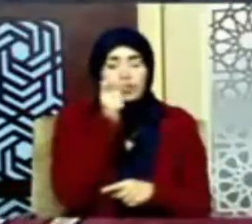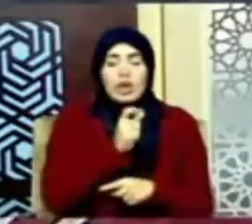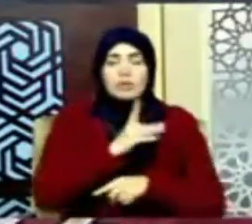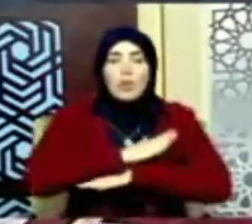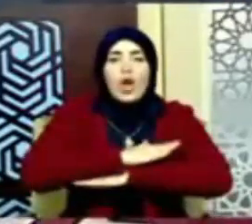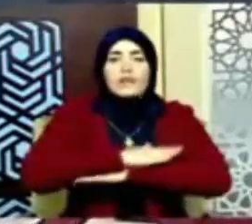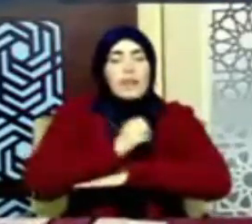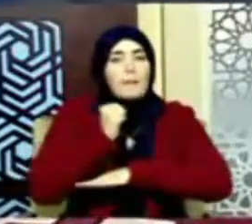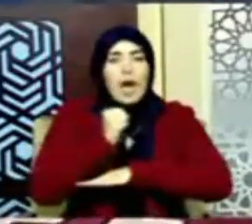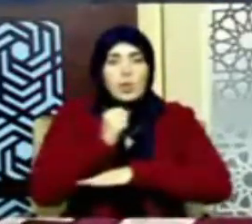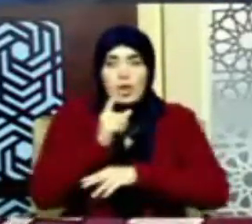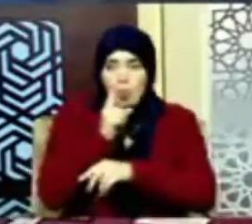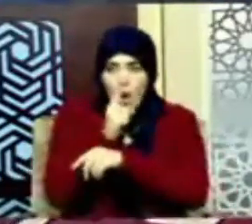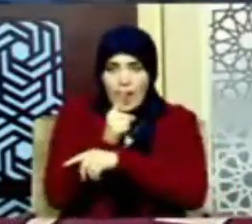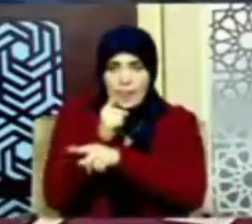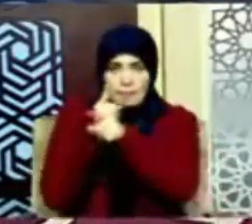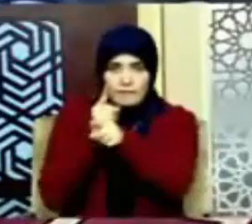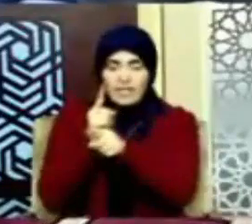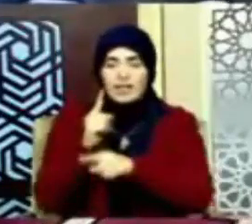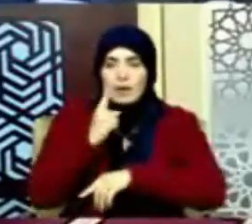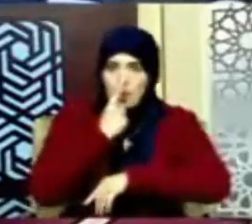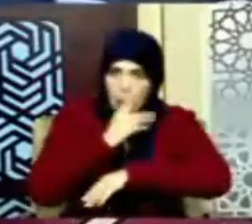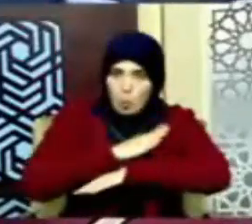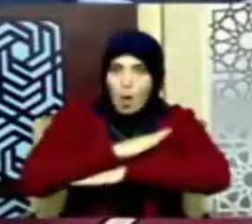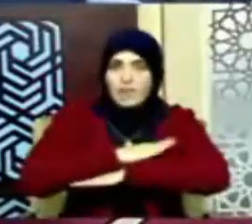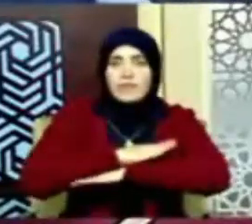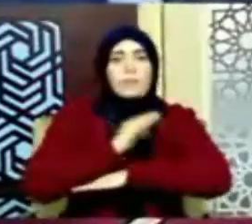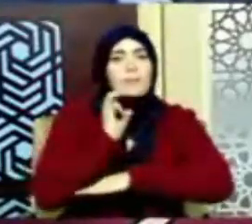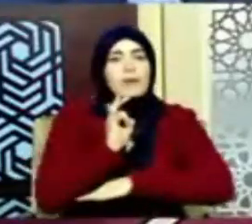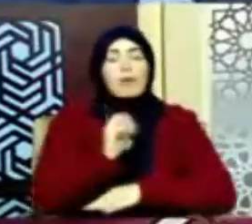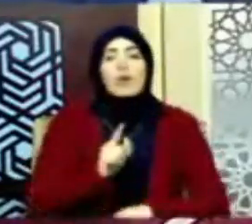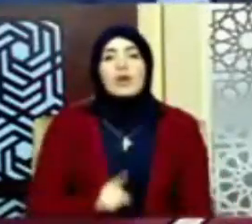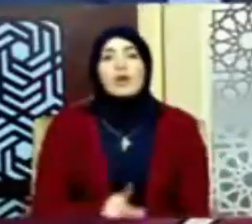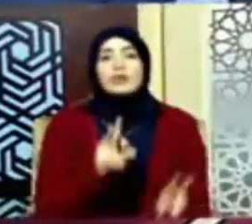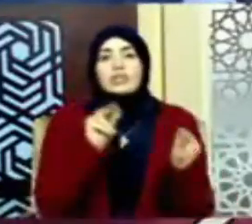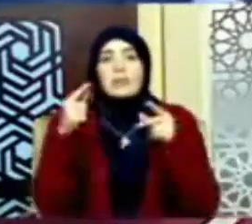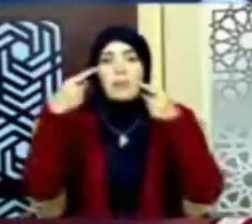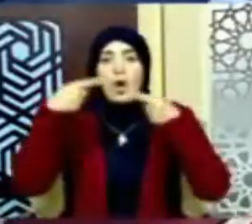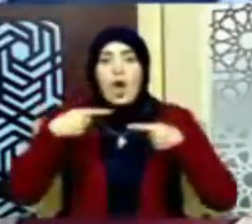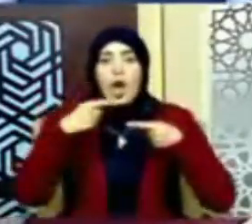مع معلمه. وقد قال الشاعر: